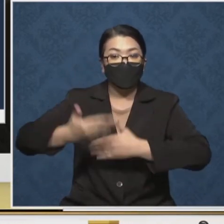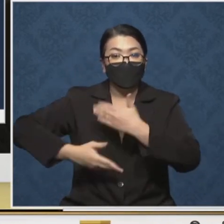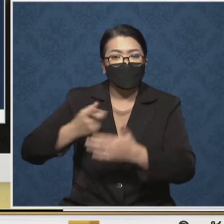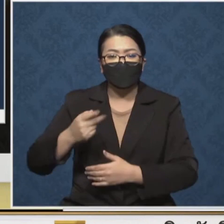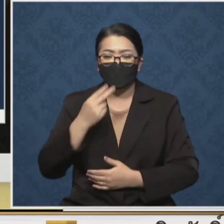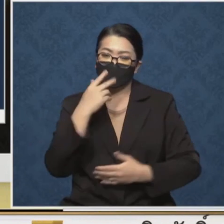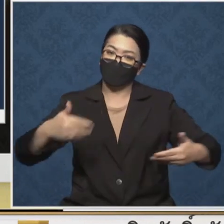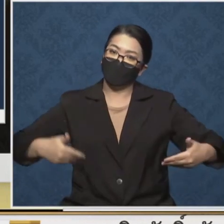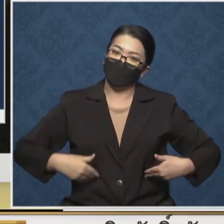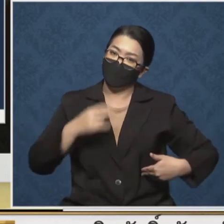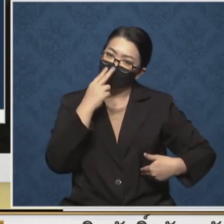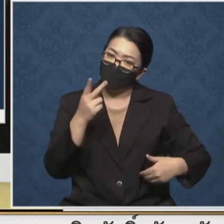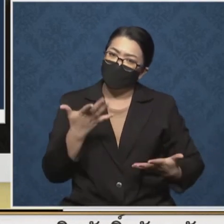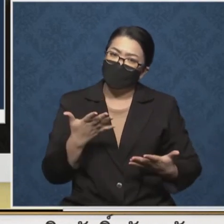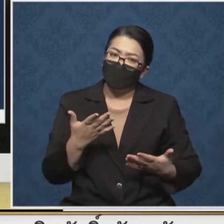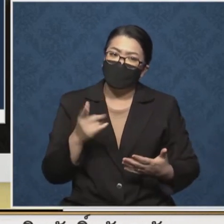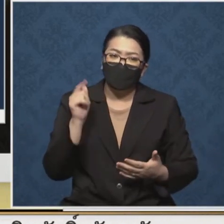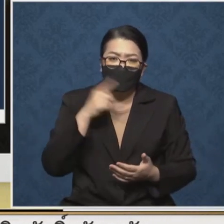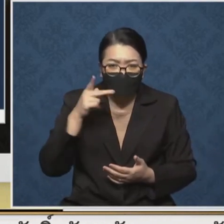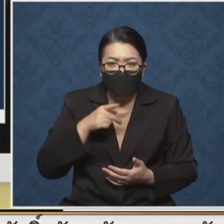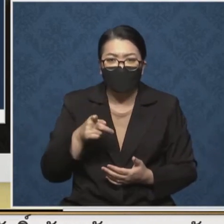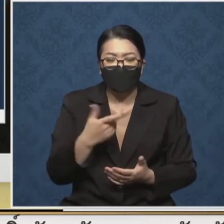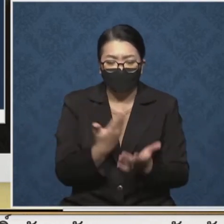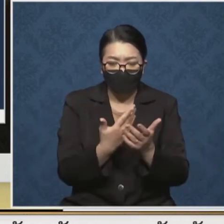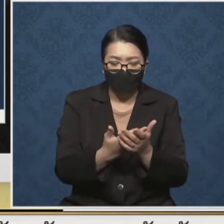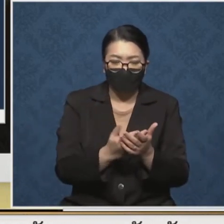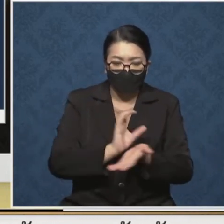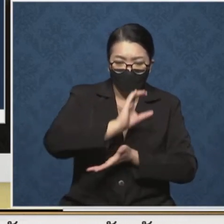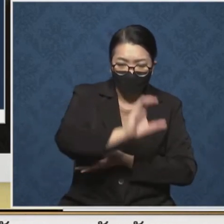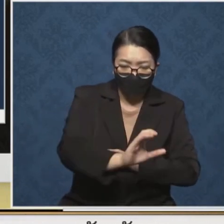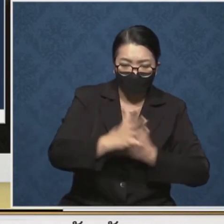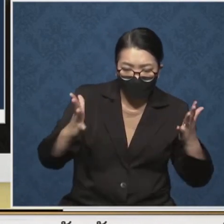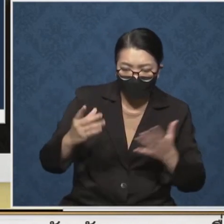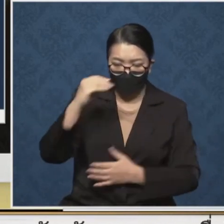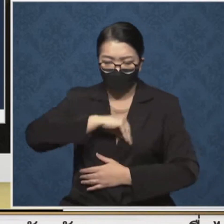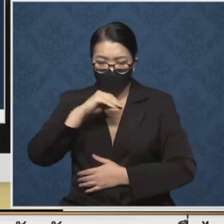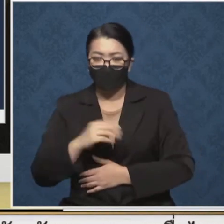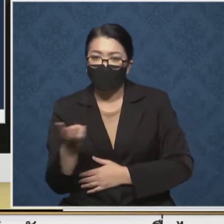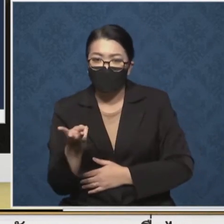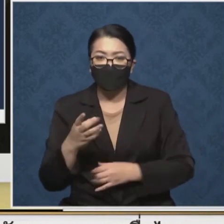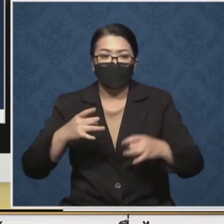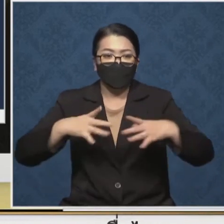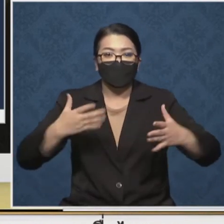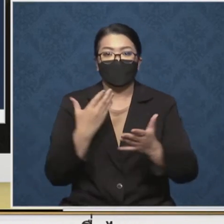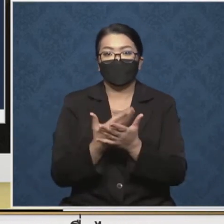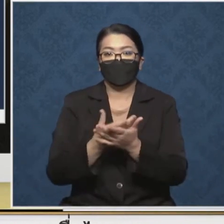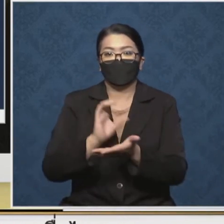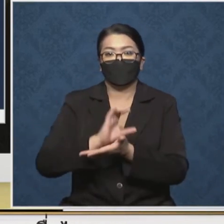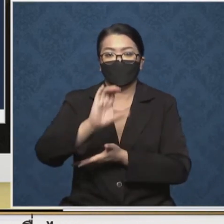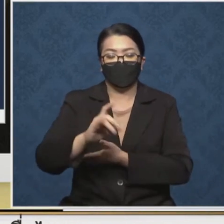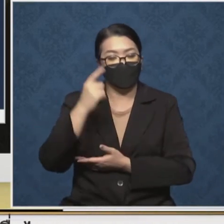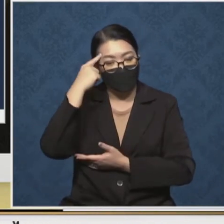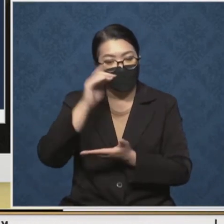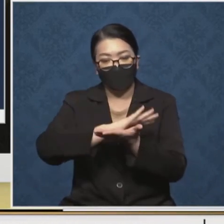ที่นาประหลาดใจอย่างยิ่งค่ะแล้ทงหมดนี้เองค่จงเป็เหตุผลททฉันเหว่างบประมาณในส่วนนี้สามาร